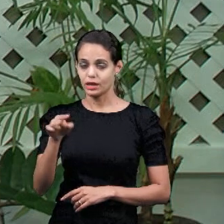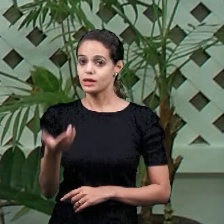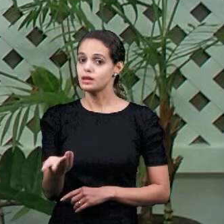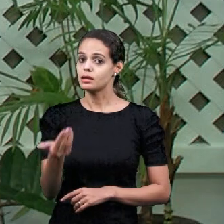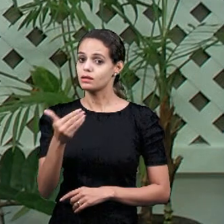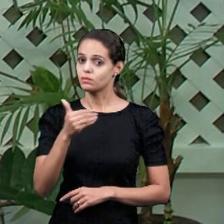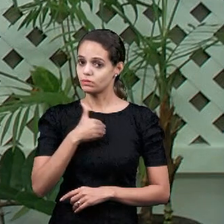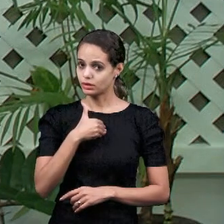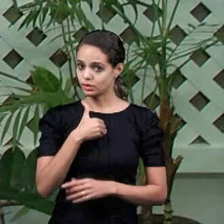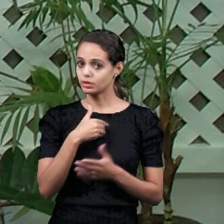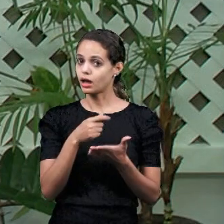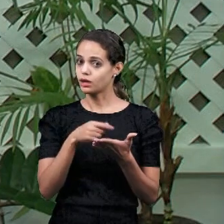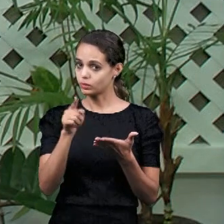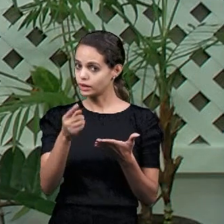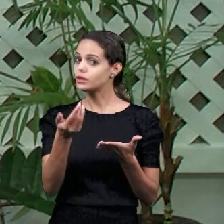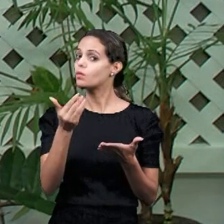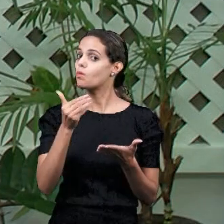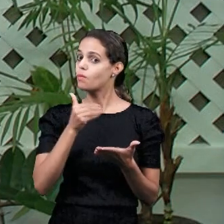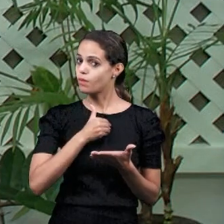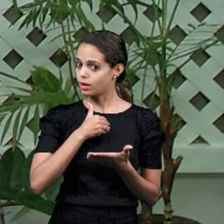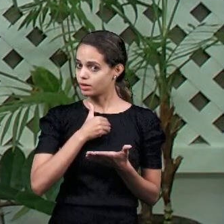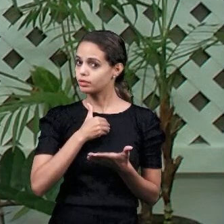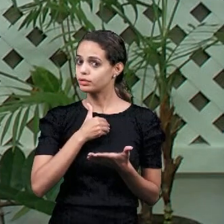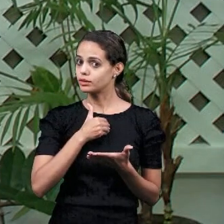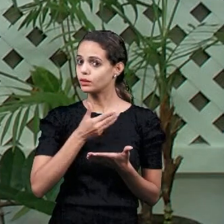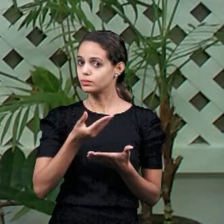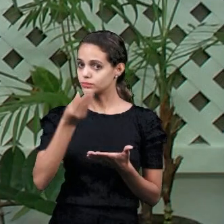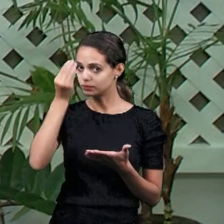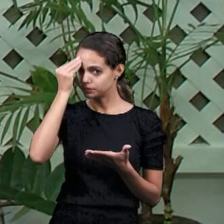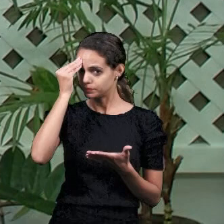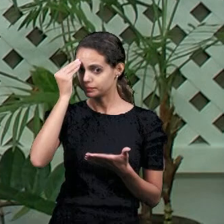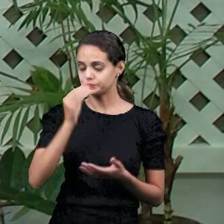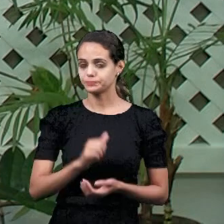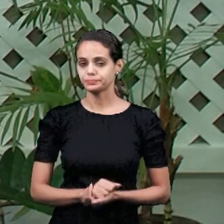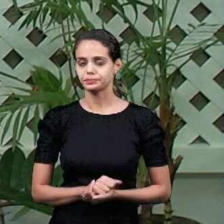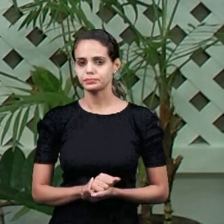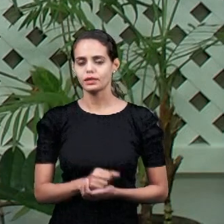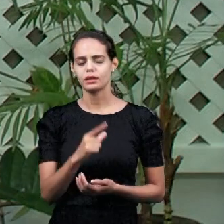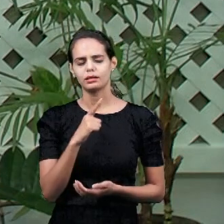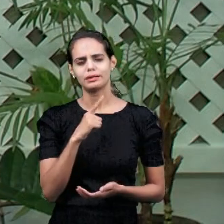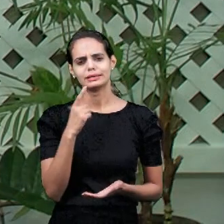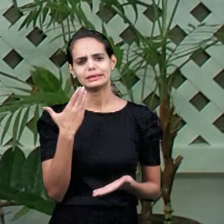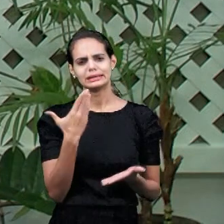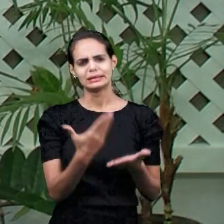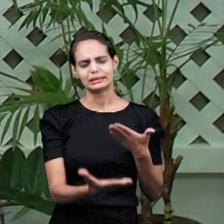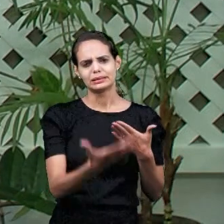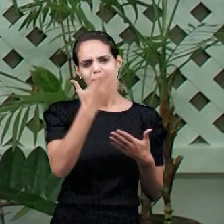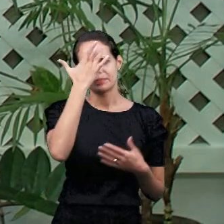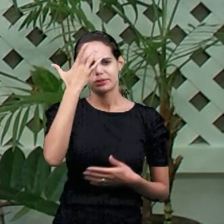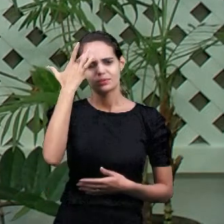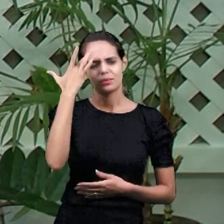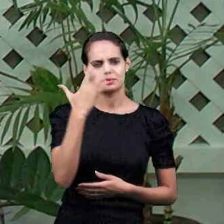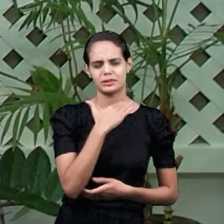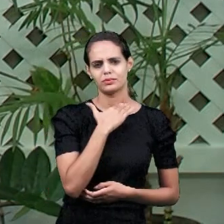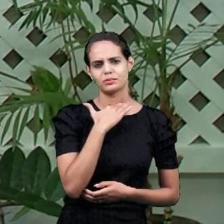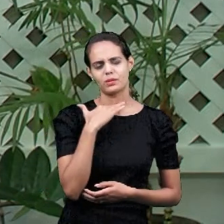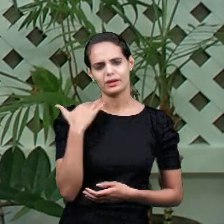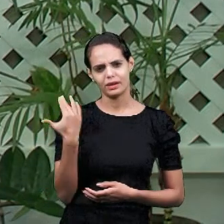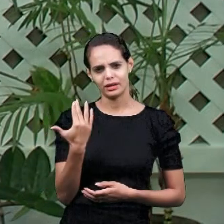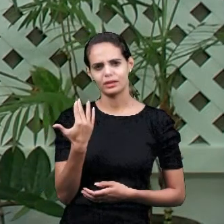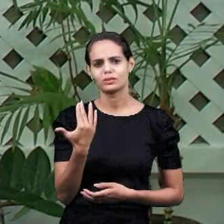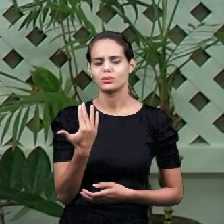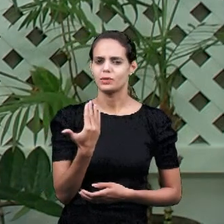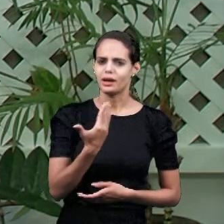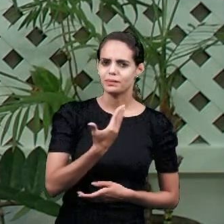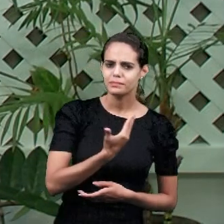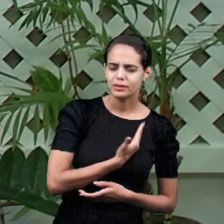Nous avons perdu, beaucoup de personnes ont perdu des amis, des frères, des personnes qu'on estime à l'intérieur, à l'extérieur de l'Église,